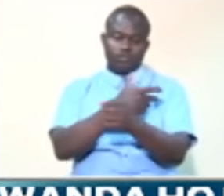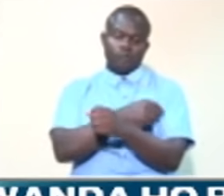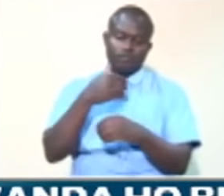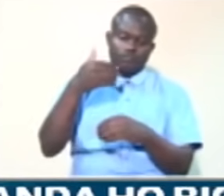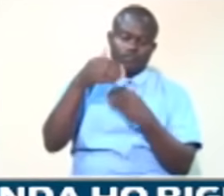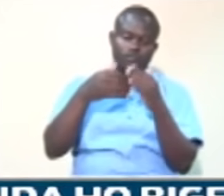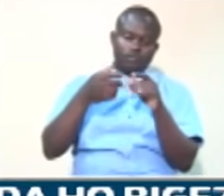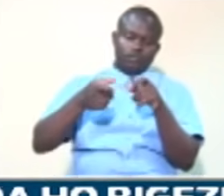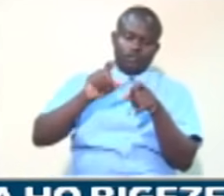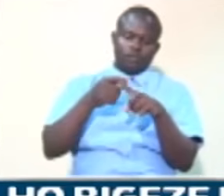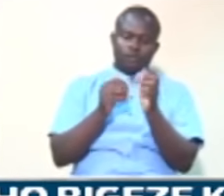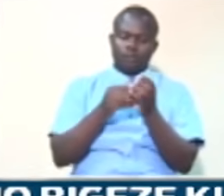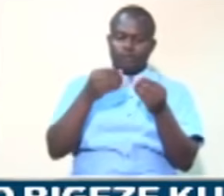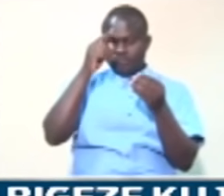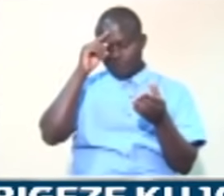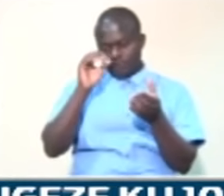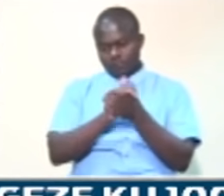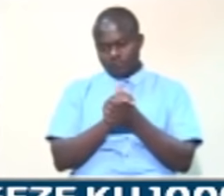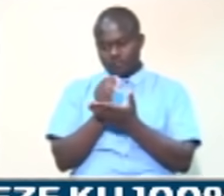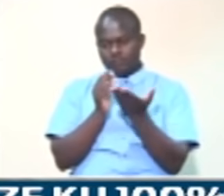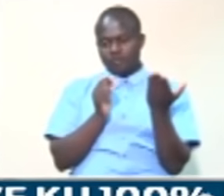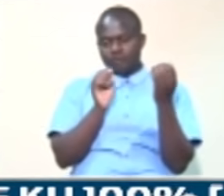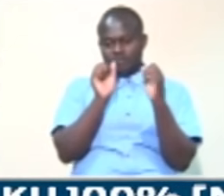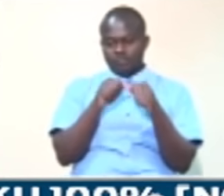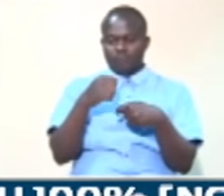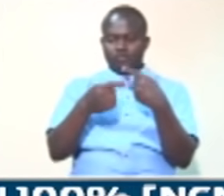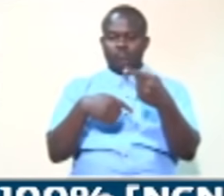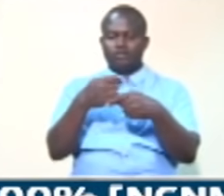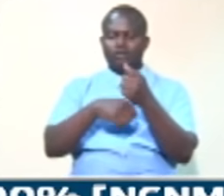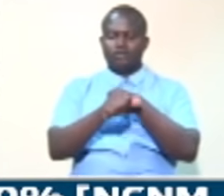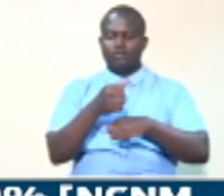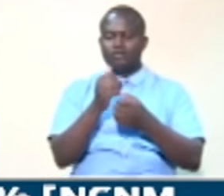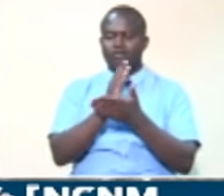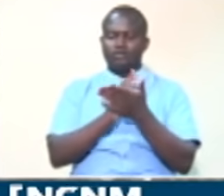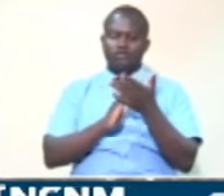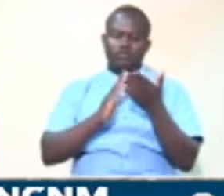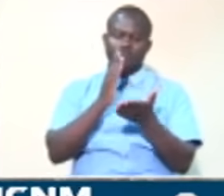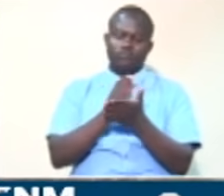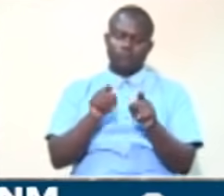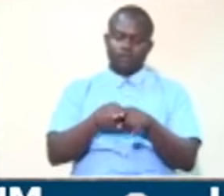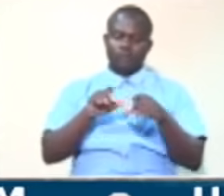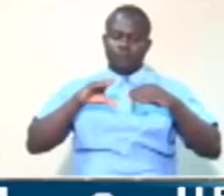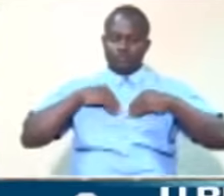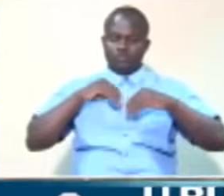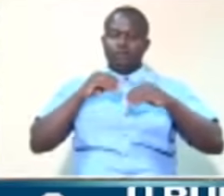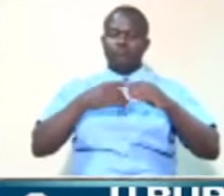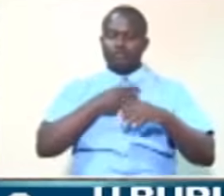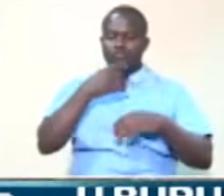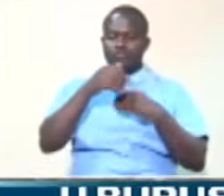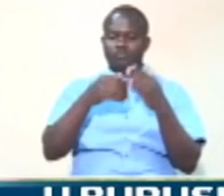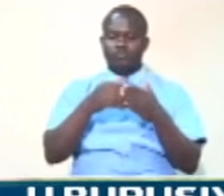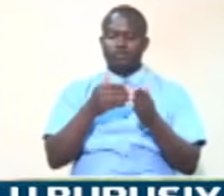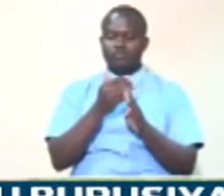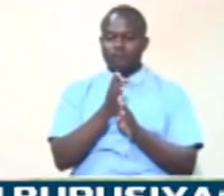uzagenda wiyongera ari nako bitanga icyizere cyo kuba hashobora gusubukurwa ibikorwa bimwe byahagaritswe birimo nko kwemerera abantu gusura babo